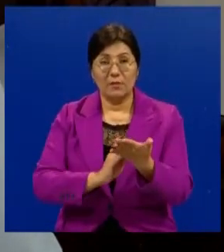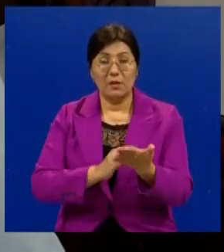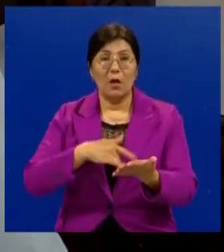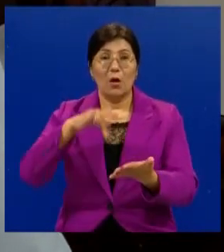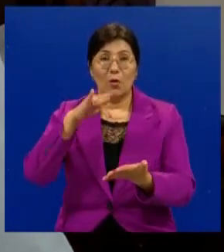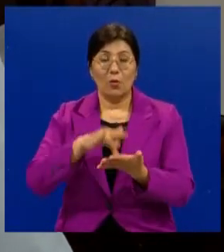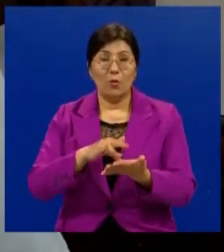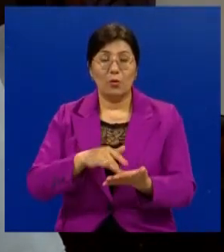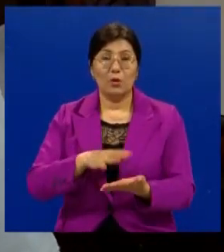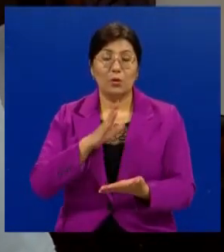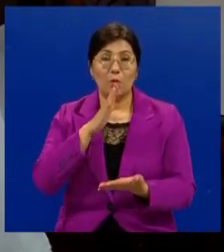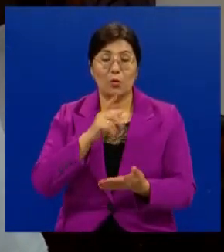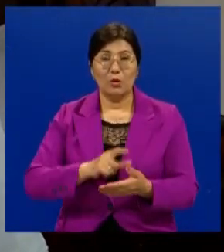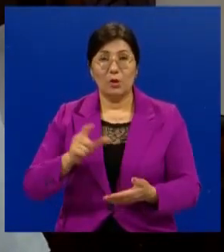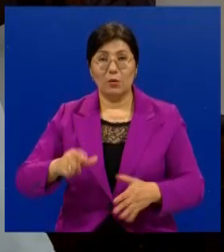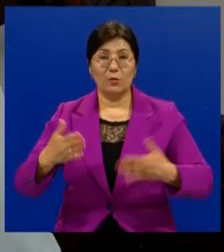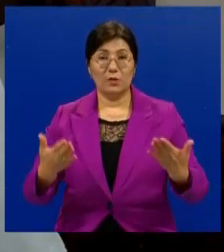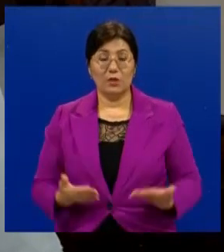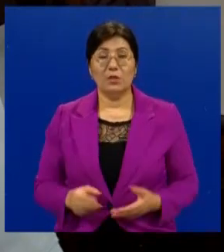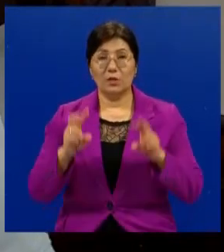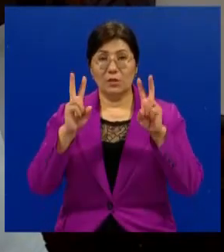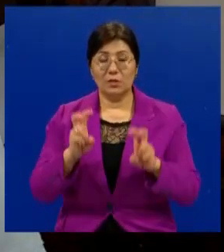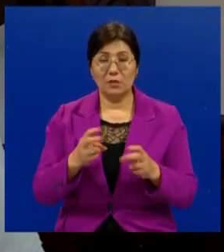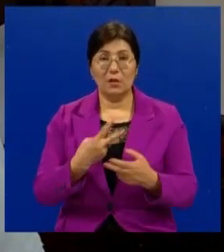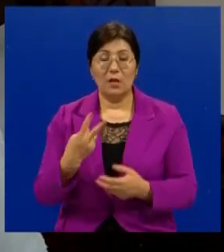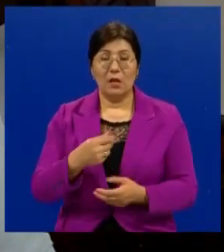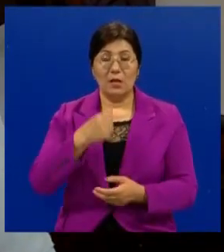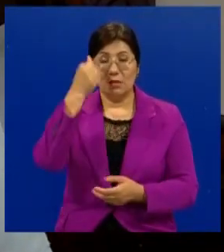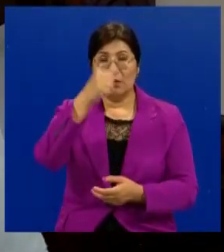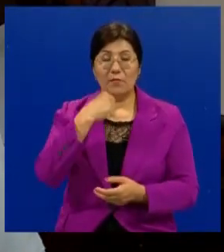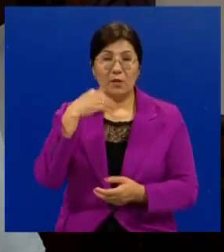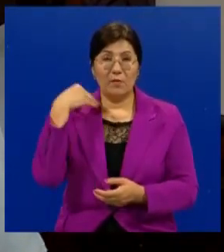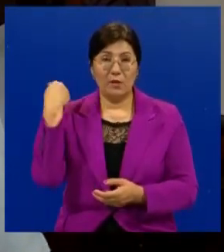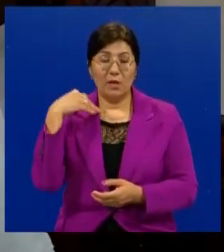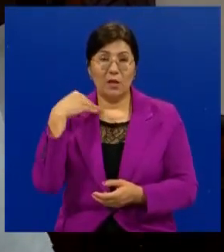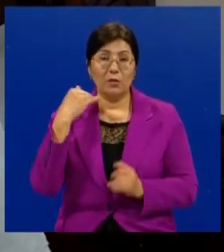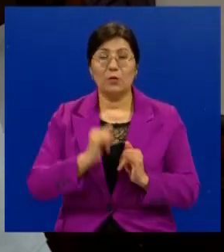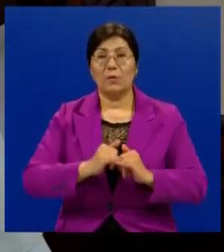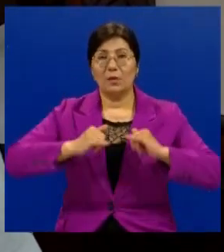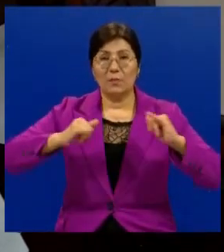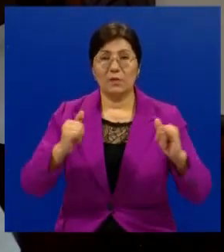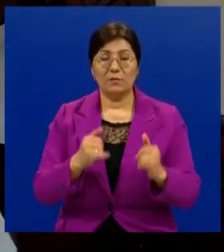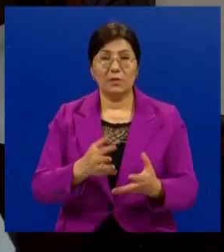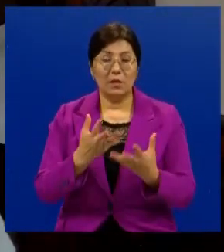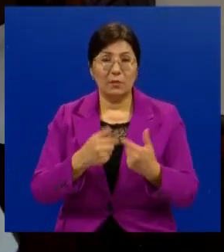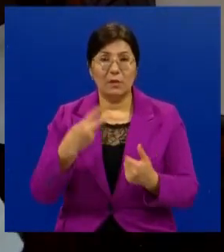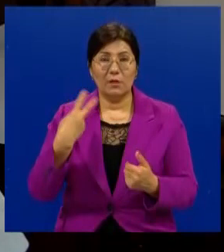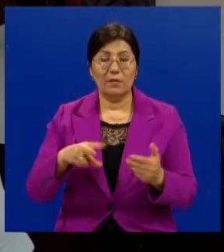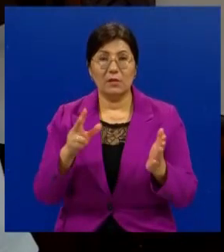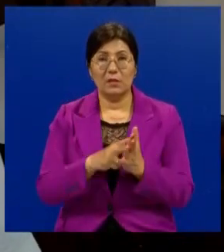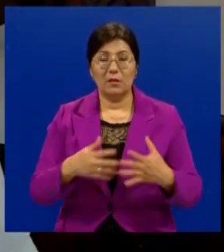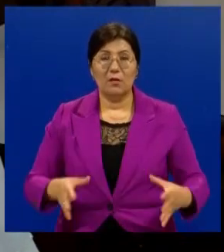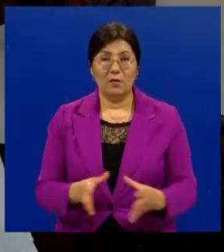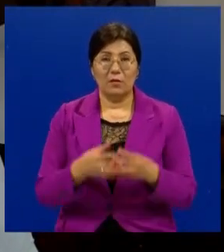«Город, годы, люди, жизнь». Из книги мы узнаем, что за 2 года население в укреплении Ахтубе заметно разрастается. Насчитывалось 28 семей